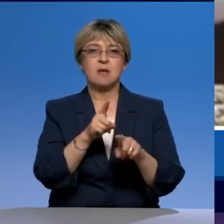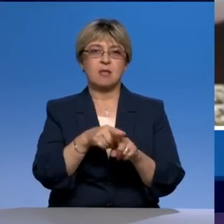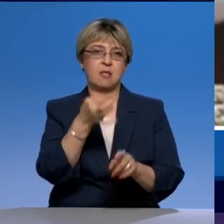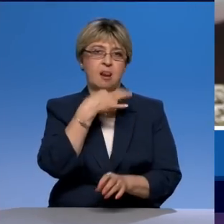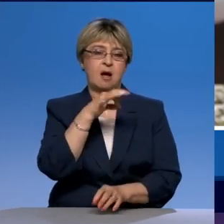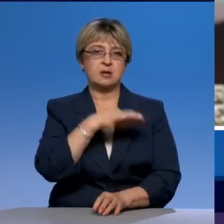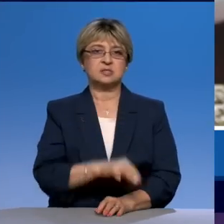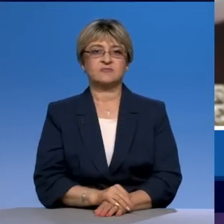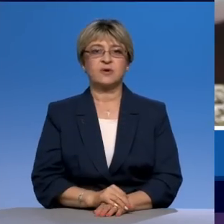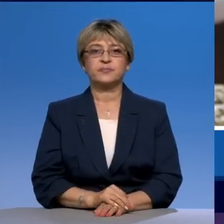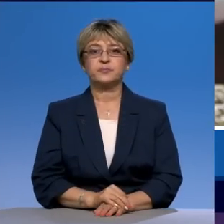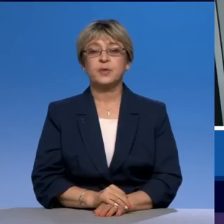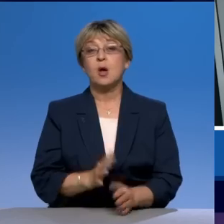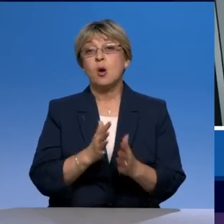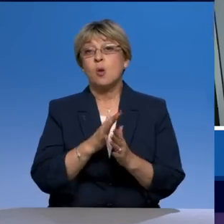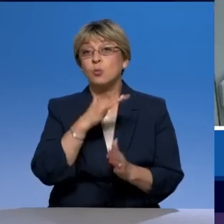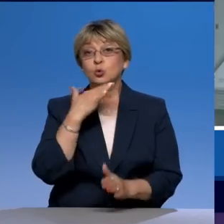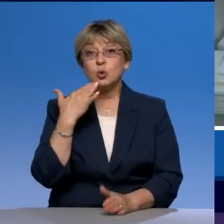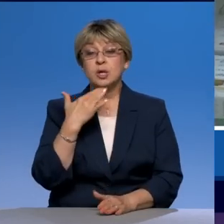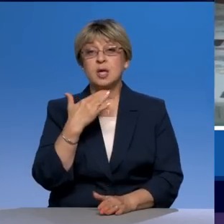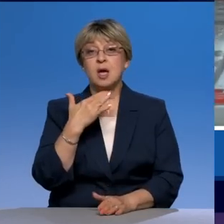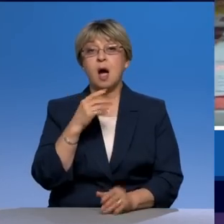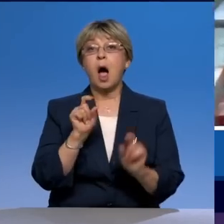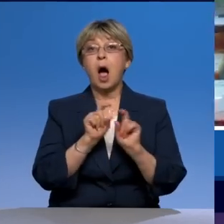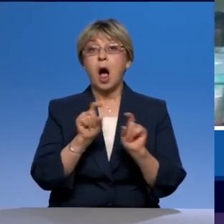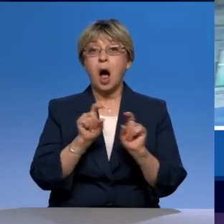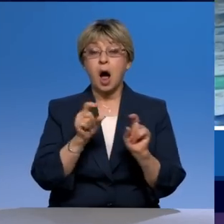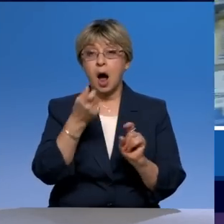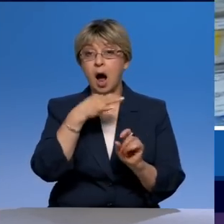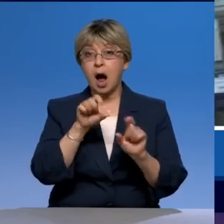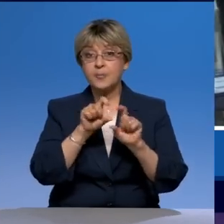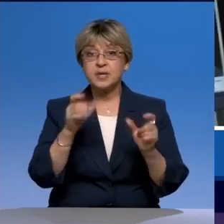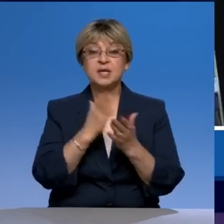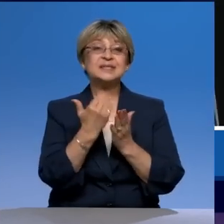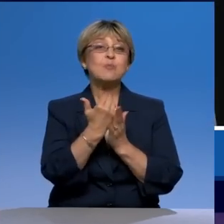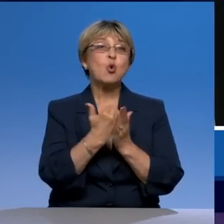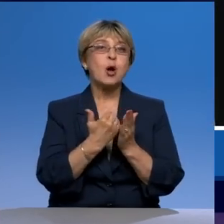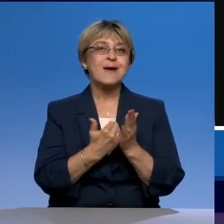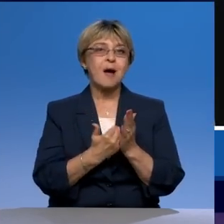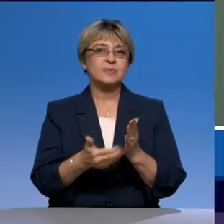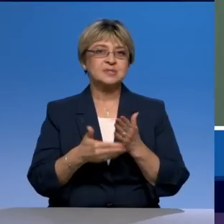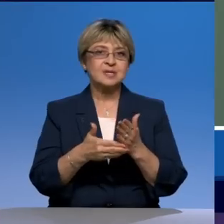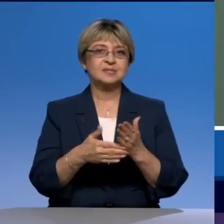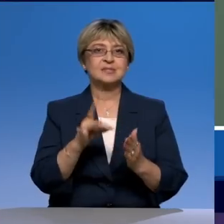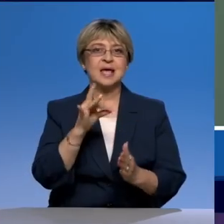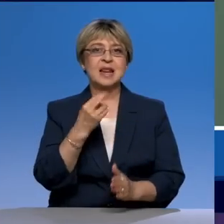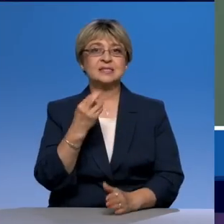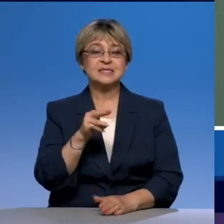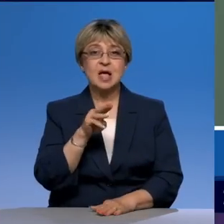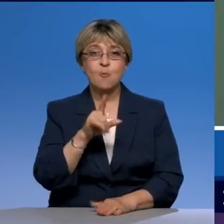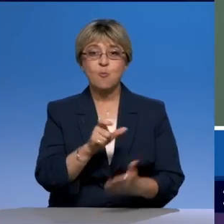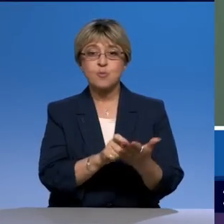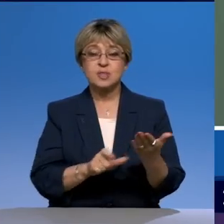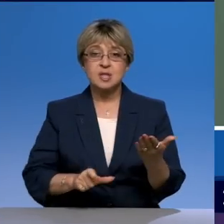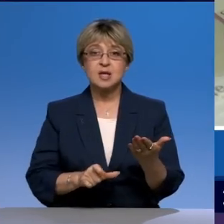что в большинстве аптек, особенно сетевых, есть соответствующие программные средства, рецепты снабжены какими-то